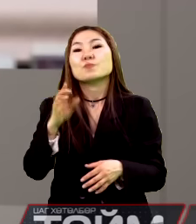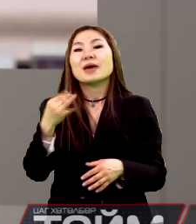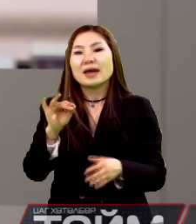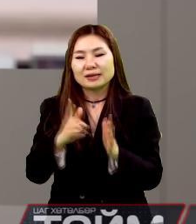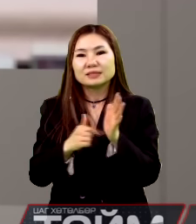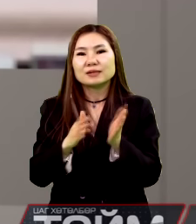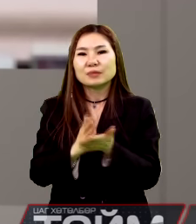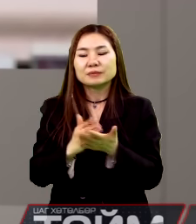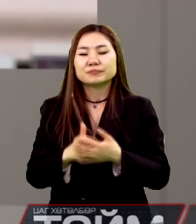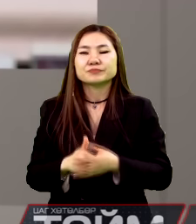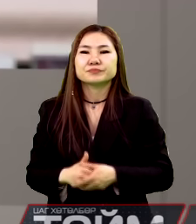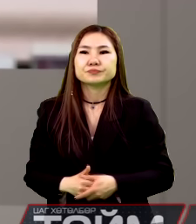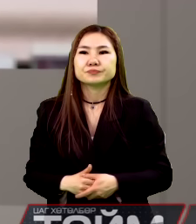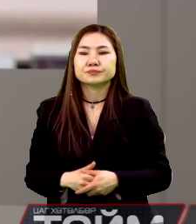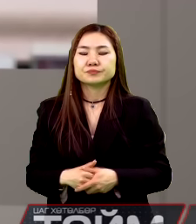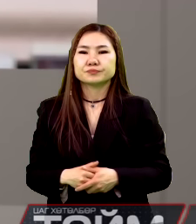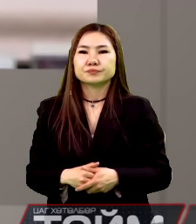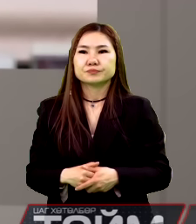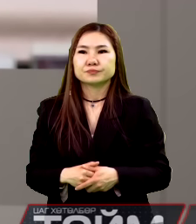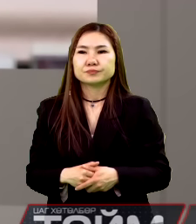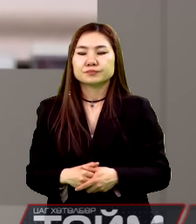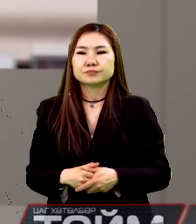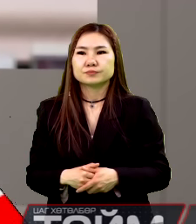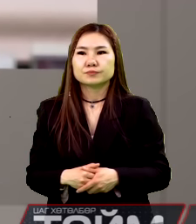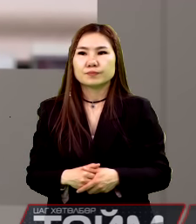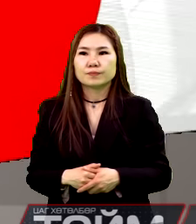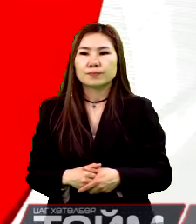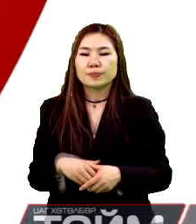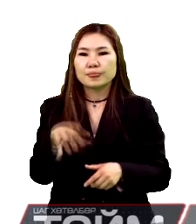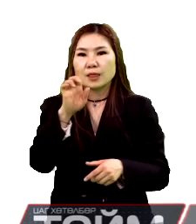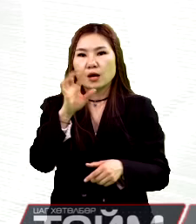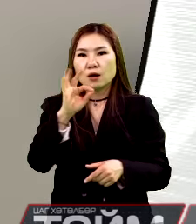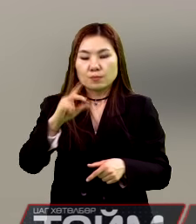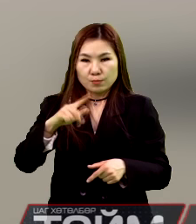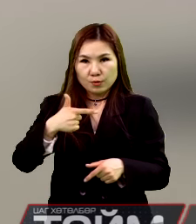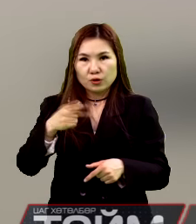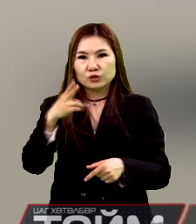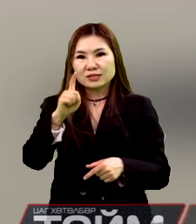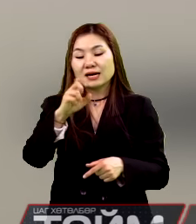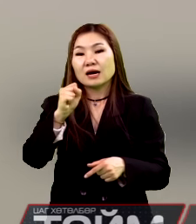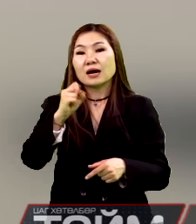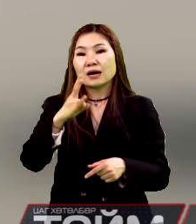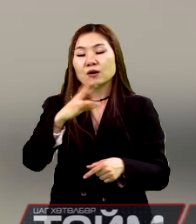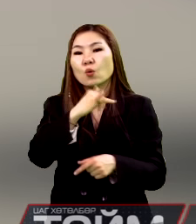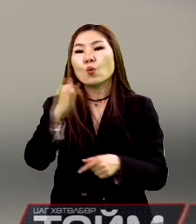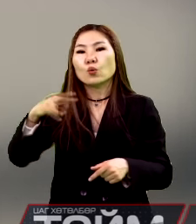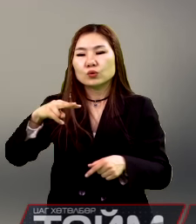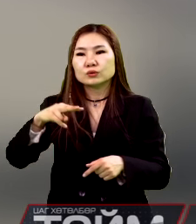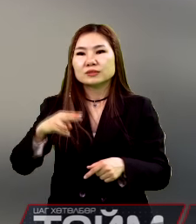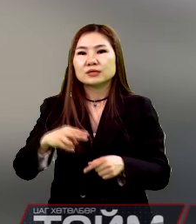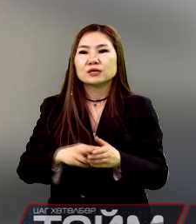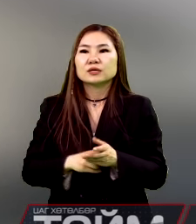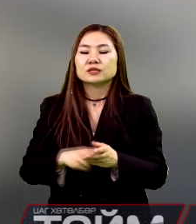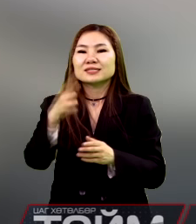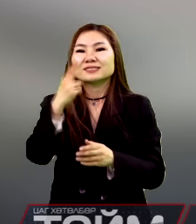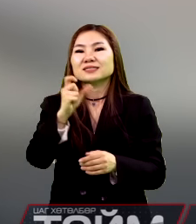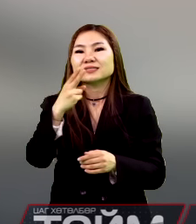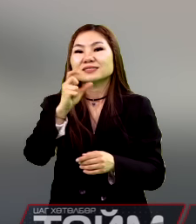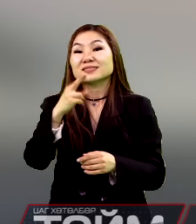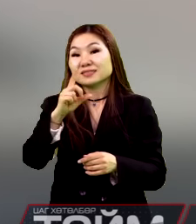нар зөксөөхсө тэгээд энэ бичлэгийг одоо ингээд таа хүнд үзүүлээ. За Богдхан уулын энүүх энд нэг зэцэрлэгт хүрээлэн шинээр бий болсон